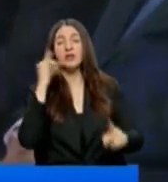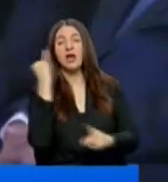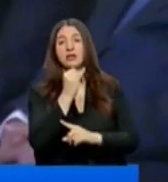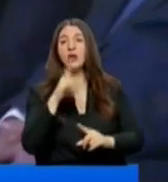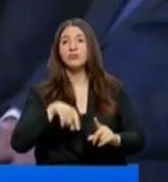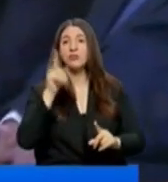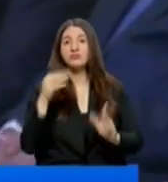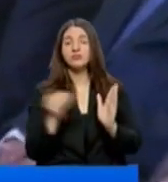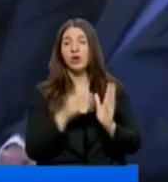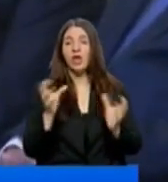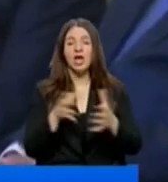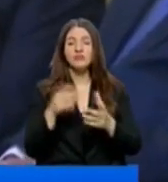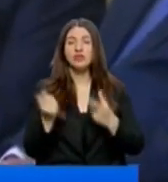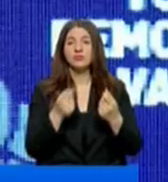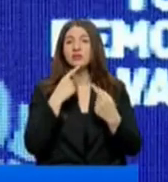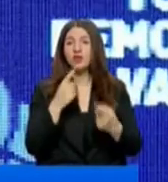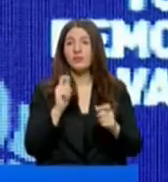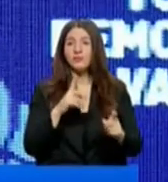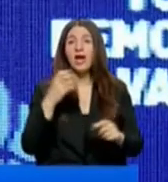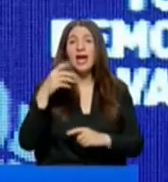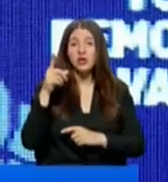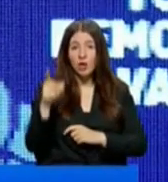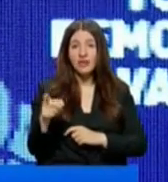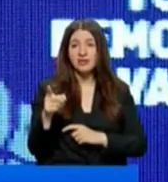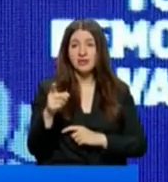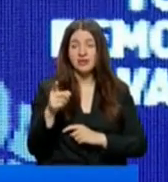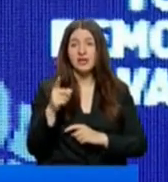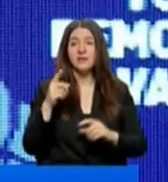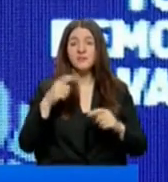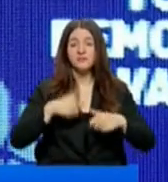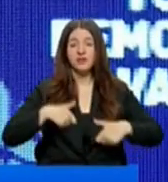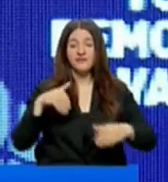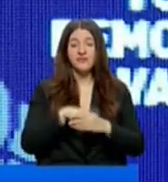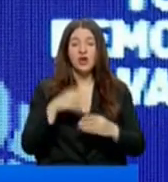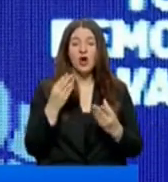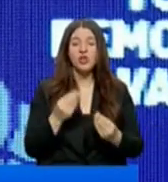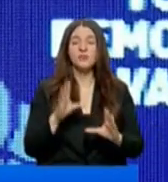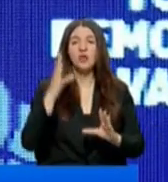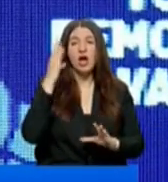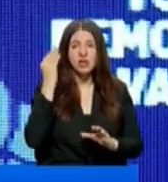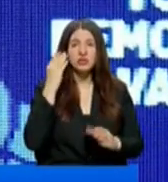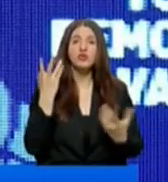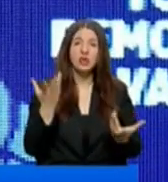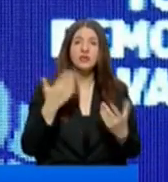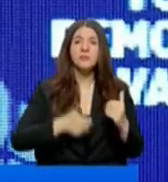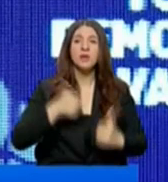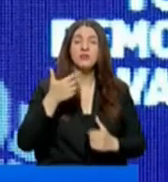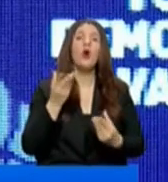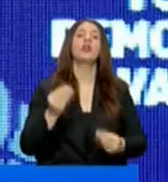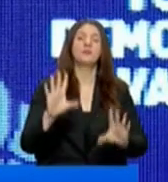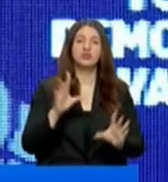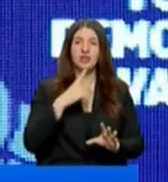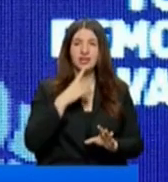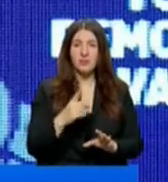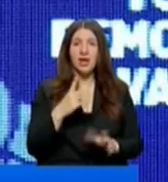vurdu konuşmasına. Ekip çalışması vurgusu yaptı. Erdoğan'ın milletvekili olamayacağı anlaşıldı. Dolayısıyla başbakan da